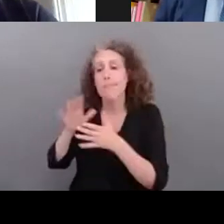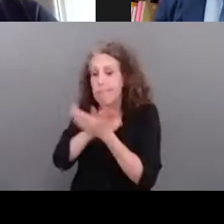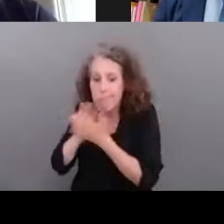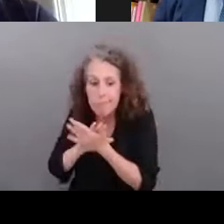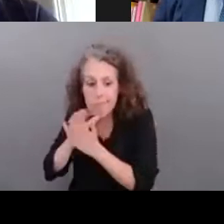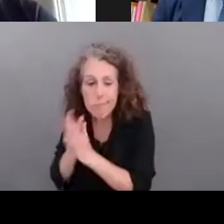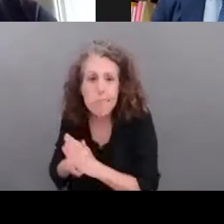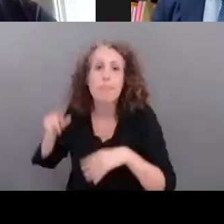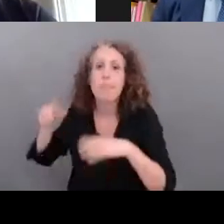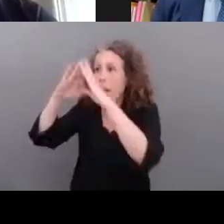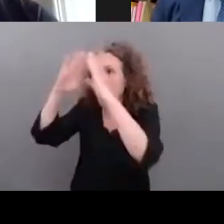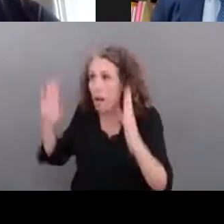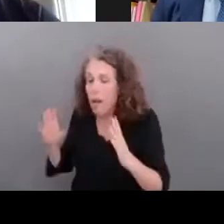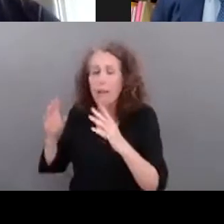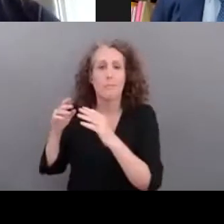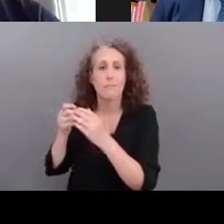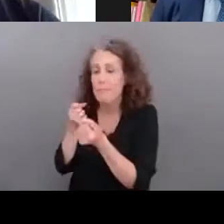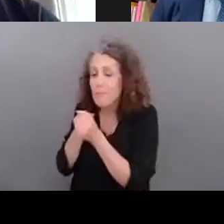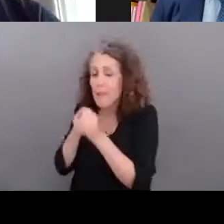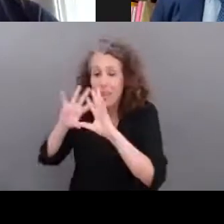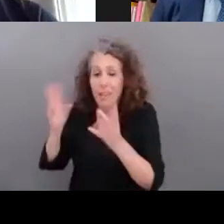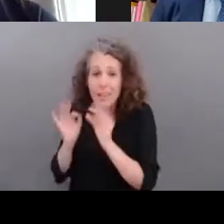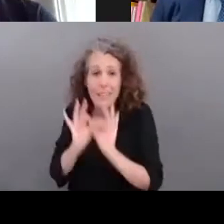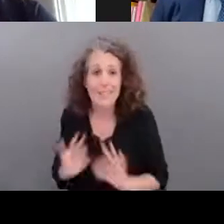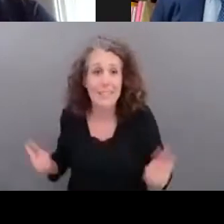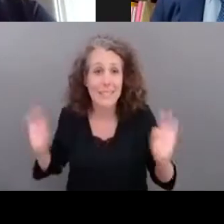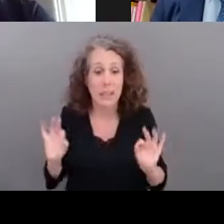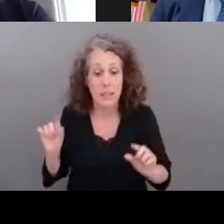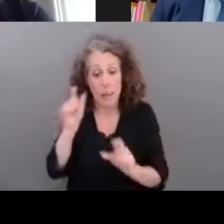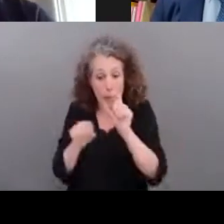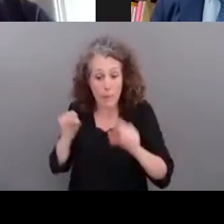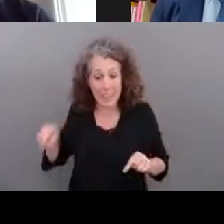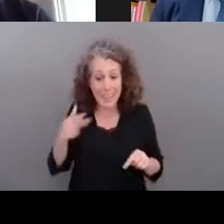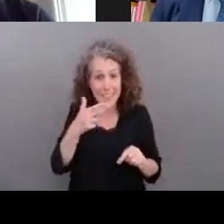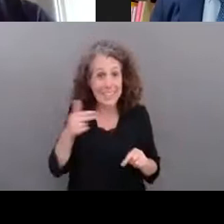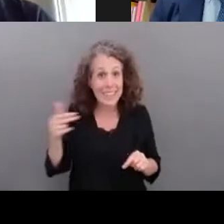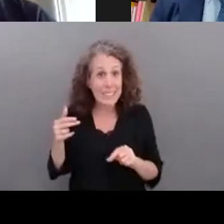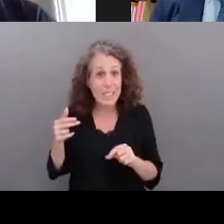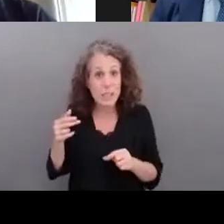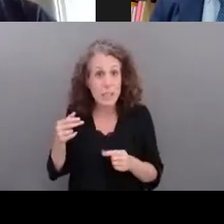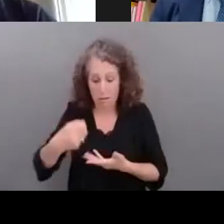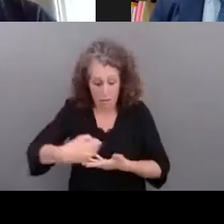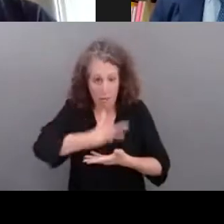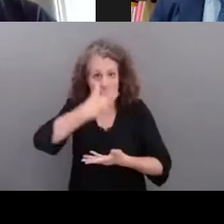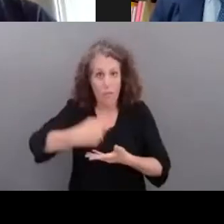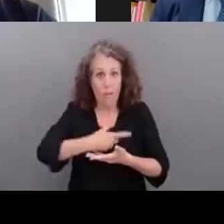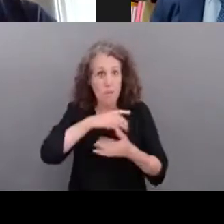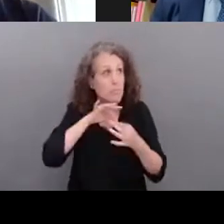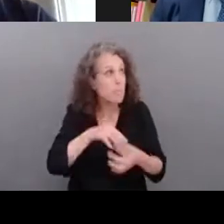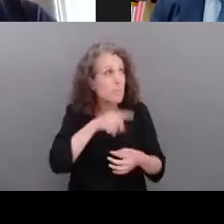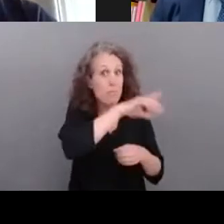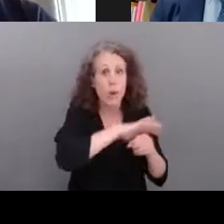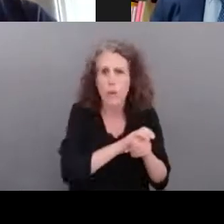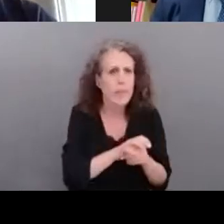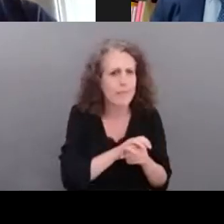services de santé, accès aux services sociaux, et j'en passe. Les personnes institutionnalisées ne reçoivent aucune information vis-à-vis de la COVID.